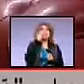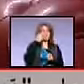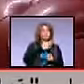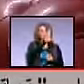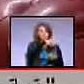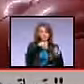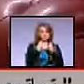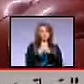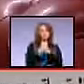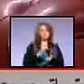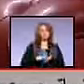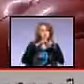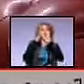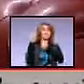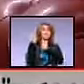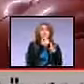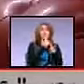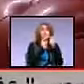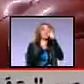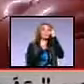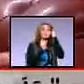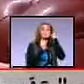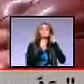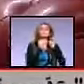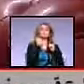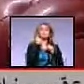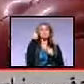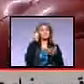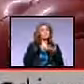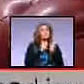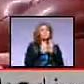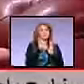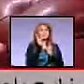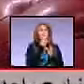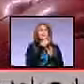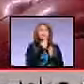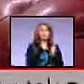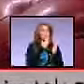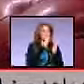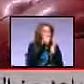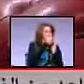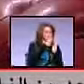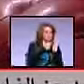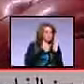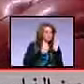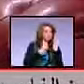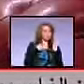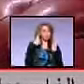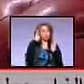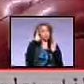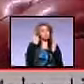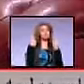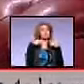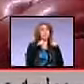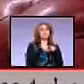الفيلم. وفعلا ابتديت افرغ السيناريو بالكامل، وابتديت بقى اوفق ما بين الفيلم والسيناريو لحد سنة ثالثة معهد